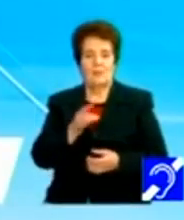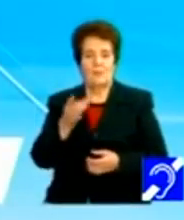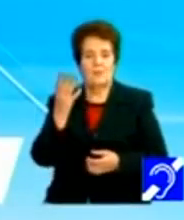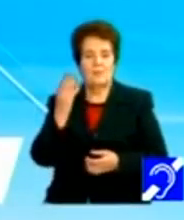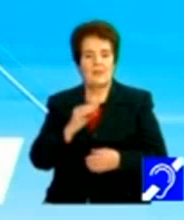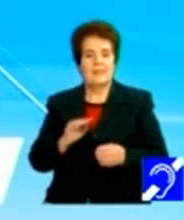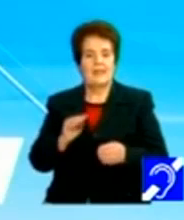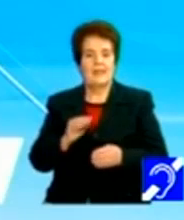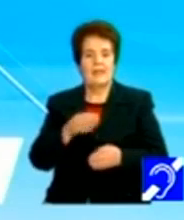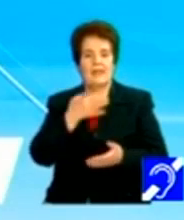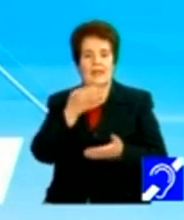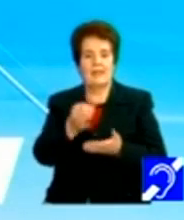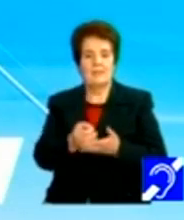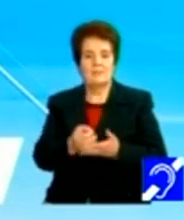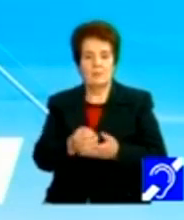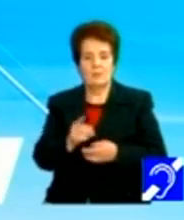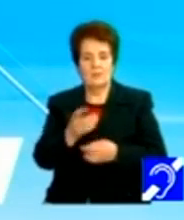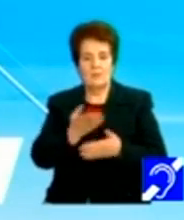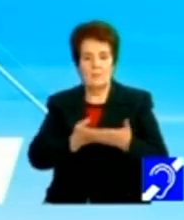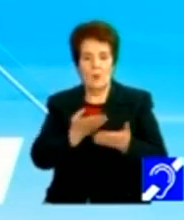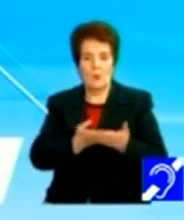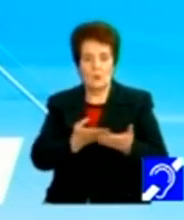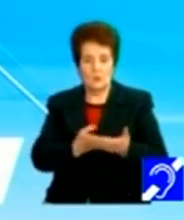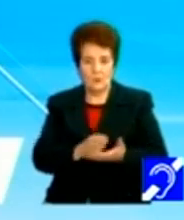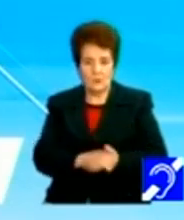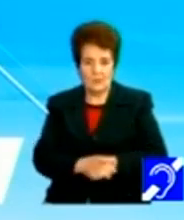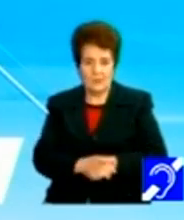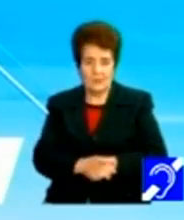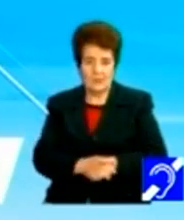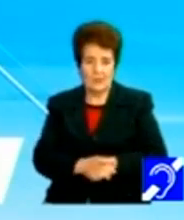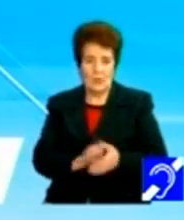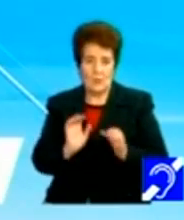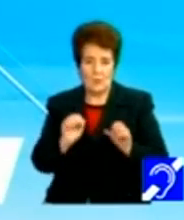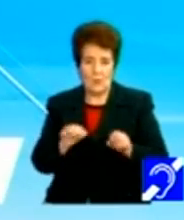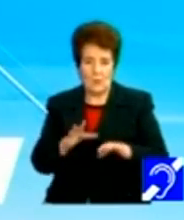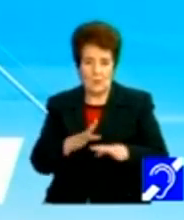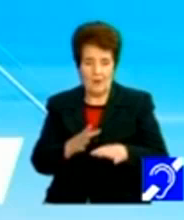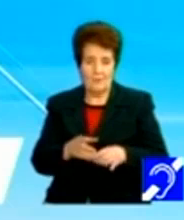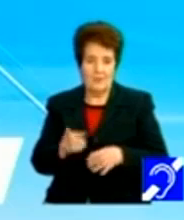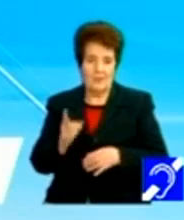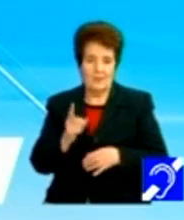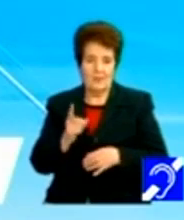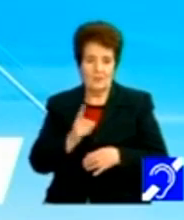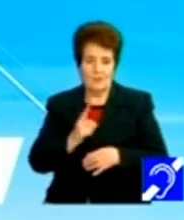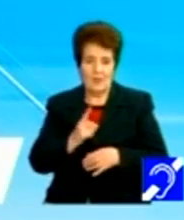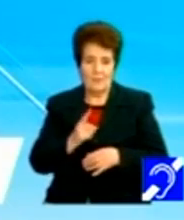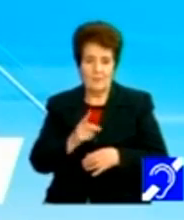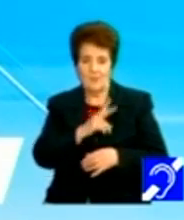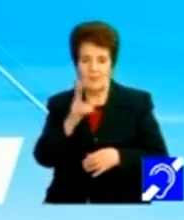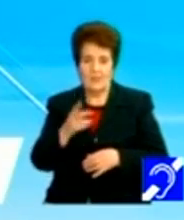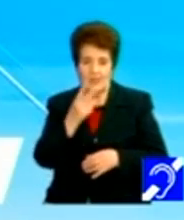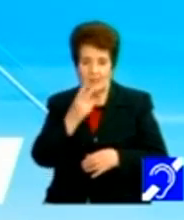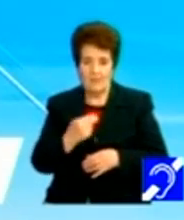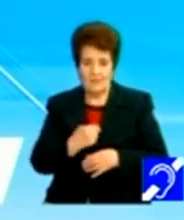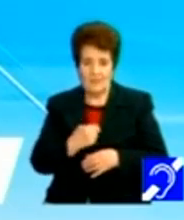răspunsul la întrebarea precedentă legat de cu cine mă consult. Probabil... Se așteaptă cei care ne văd acum să